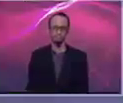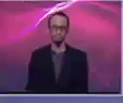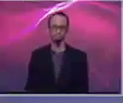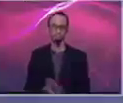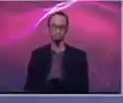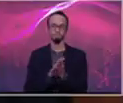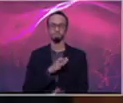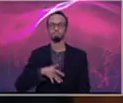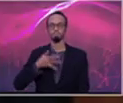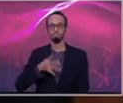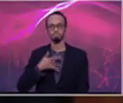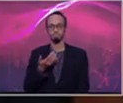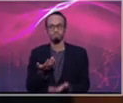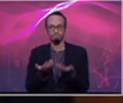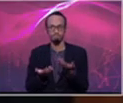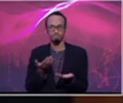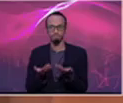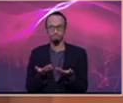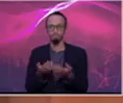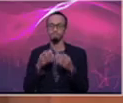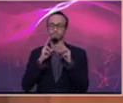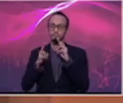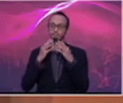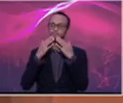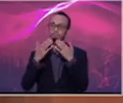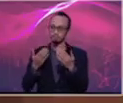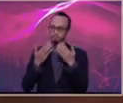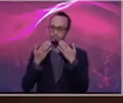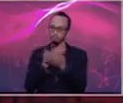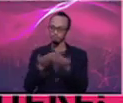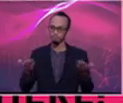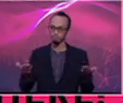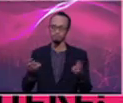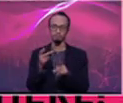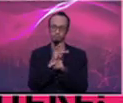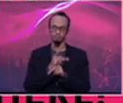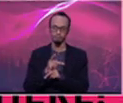Saya rasa just nak ucap terima kasih mereka sangat